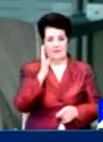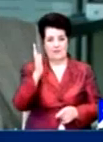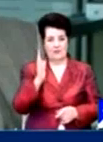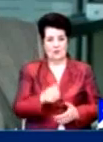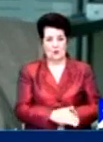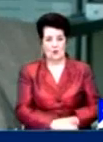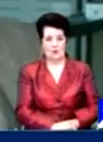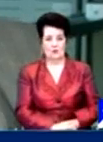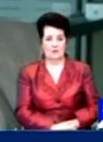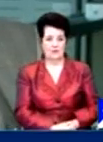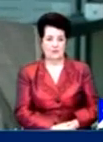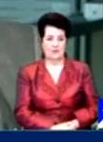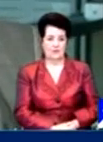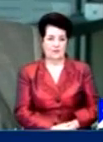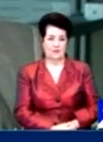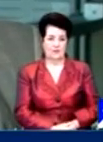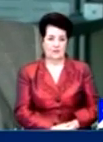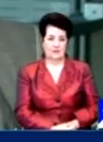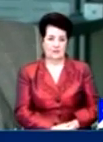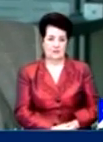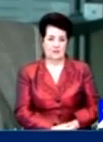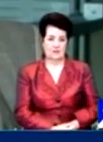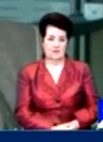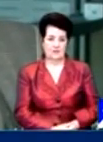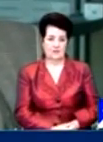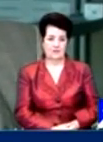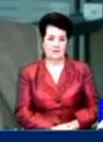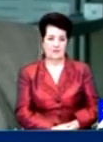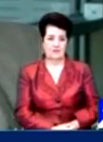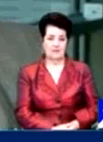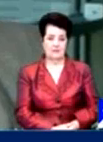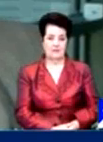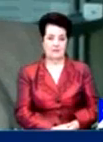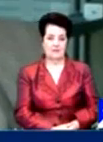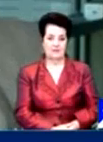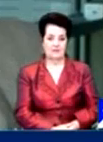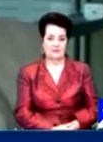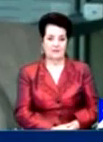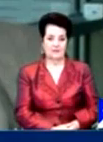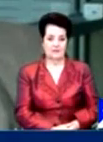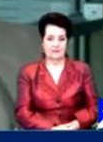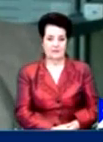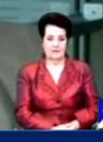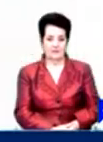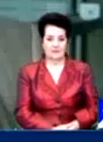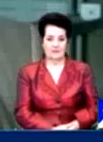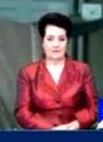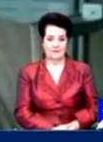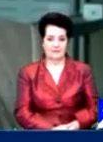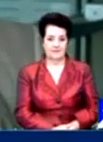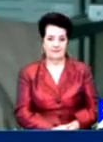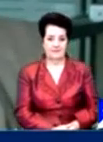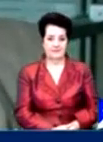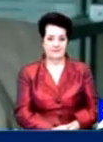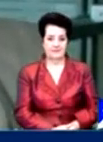évacuer un blessé, ce qu'on appelle l'évacuation sanitaire. Il peut servir de plateforme logistique, c'est-à-dire concrètement pour aller transporter des munitions, transporter des vivres. Bien, il peut